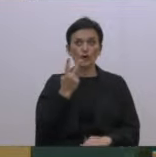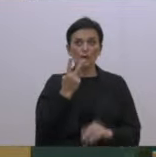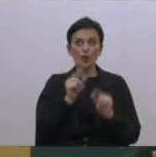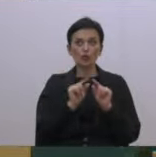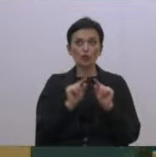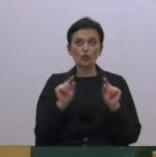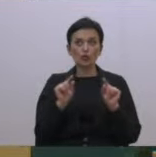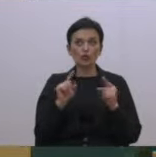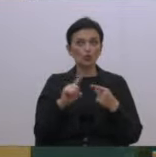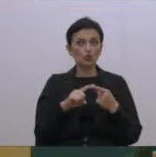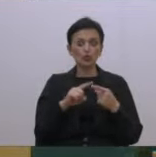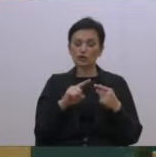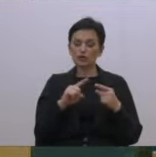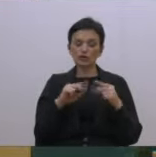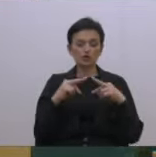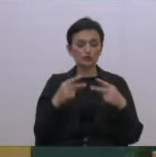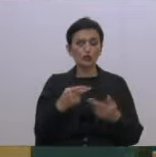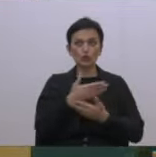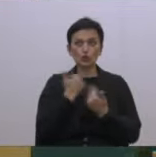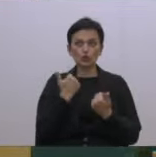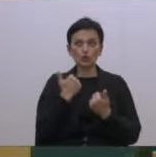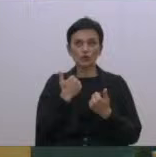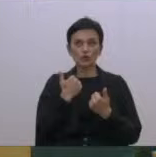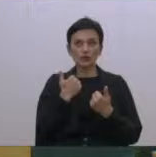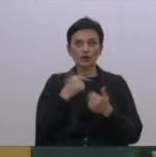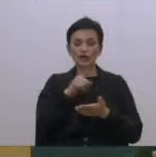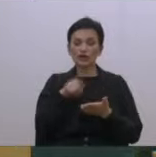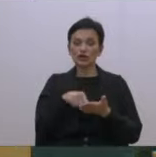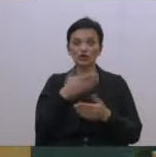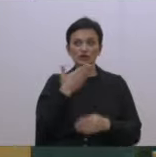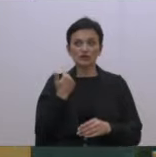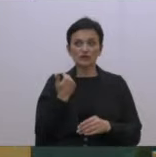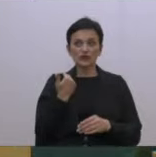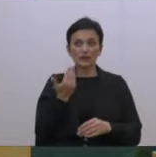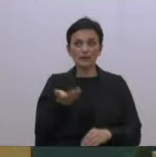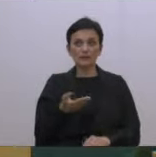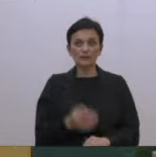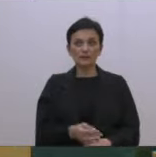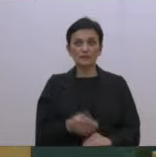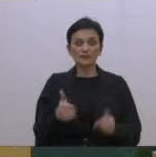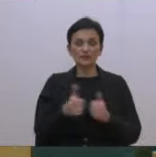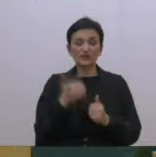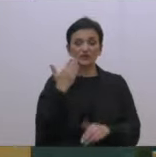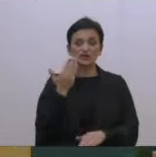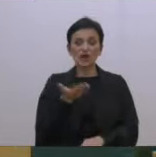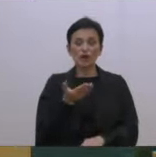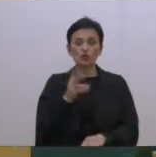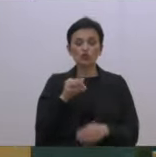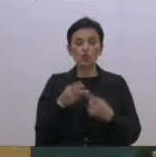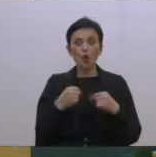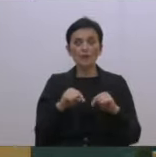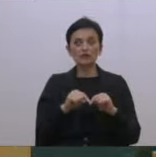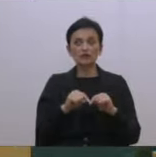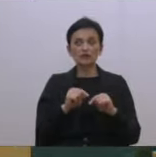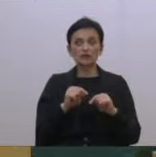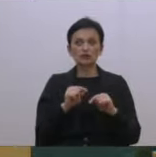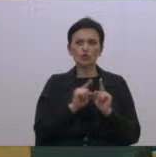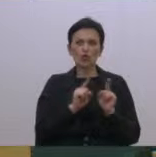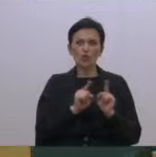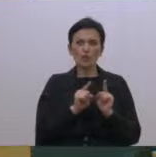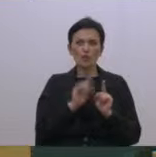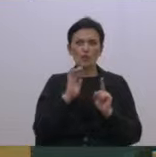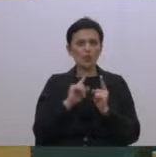მოხთან დაკავშირებით. არ განხორციელებულა ცვლილებები. კითხვებიც არ არის თანამოხსენებას კომიტეტებს